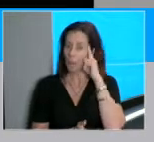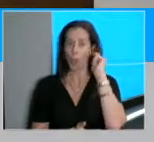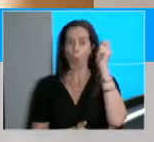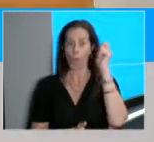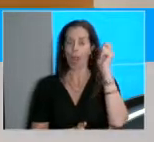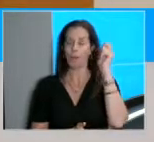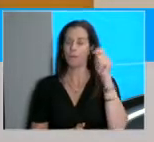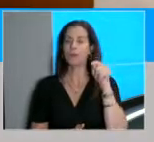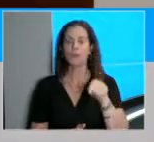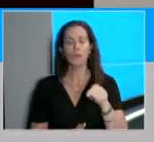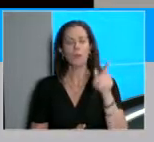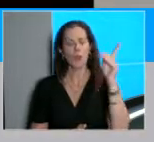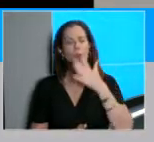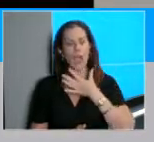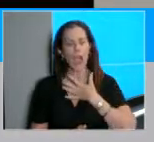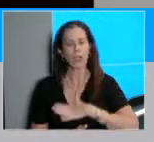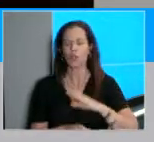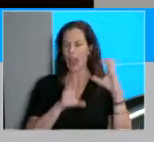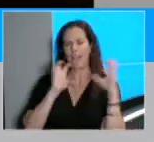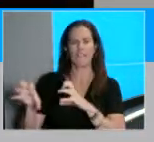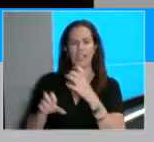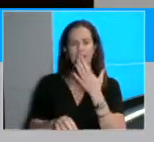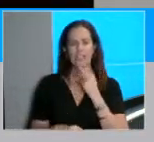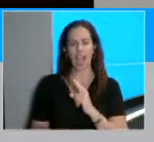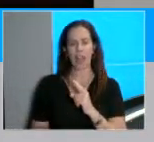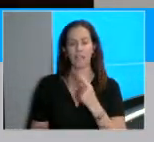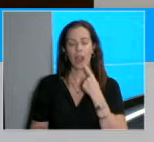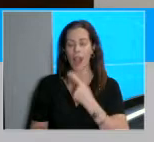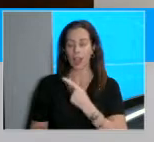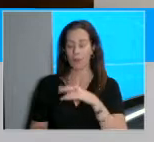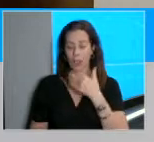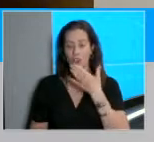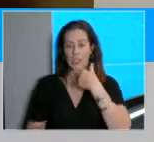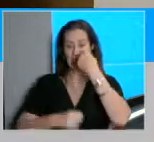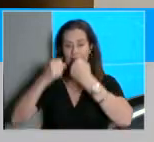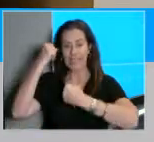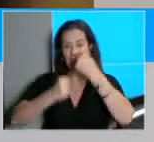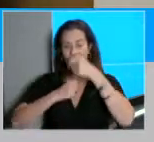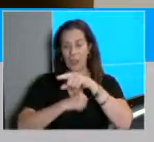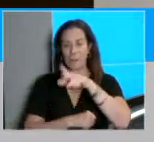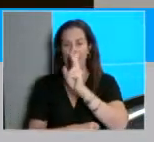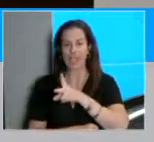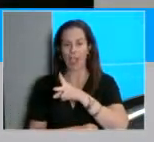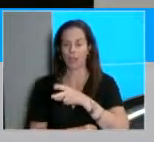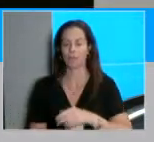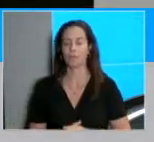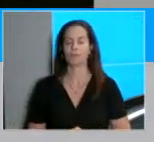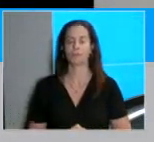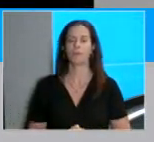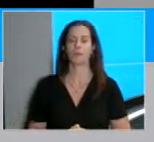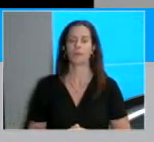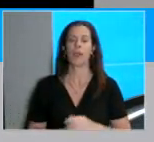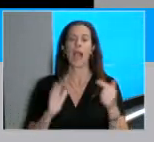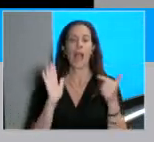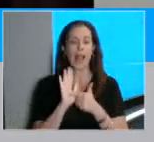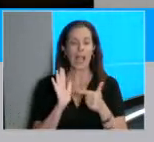אחרת. וכאן היה רצון להרתיע את ישראל ולהעביר לישראל עד כאן לאחר התקיפות האחרונות בעיראק ולא רק.